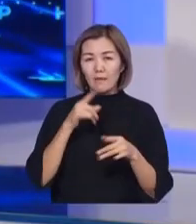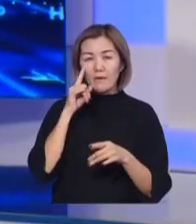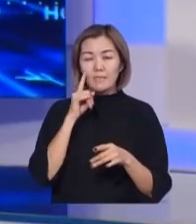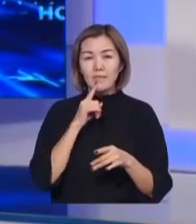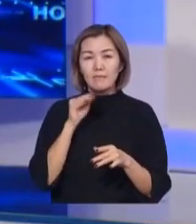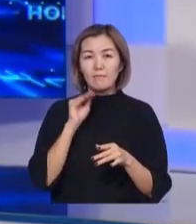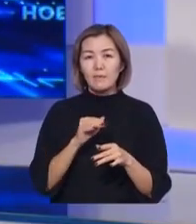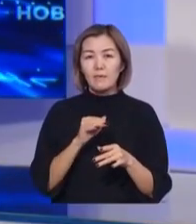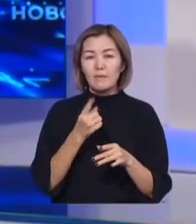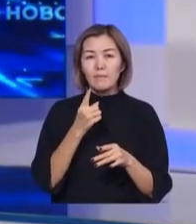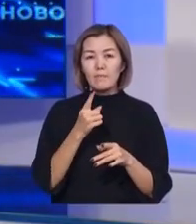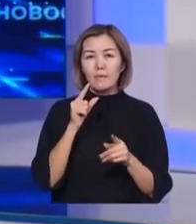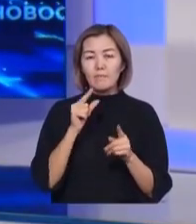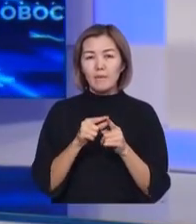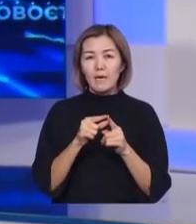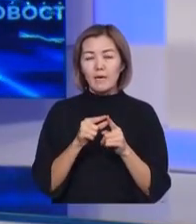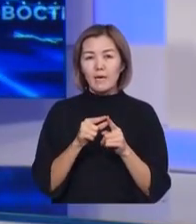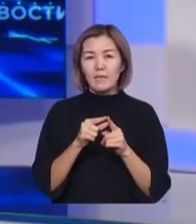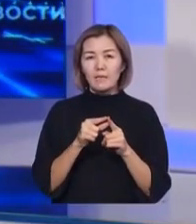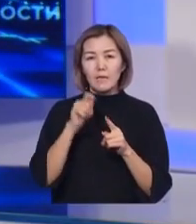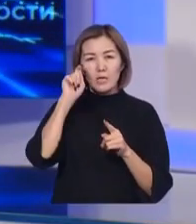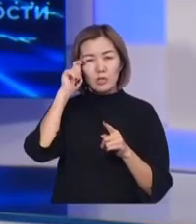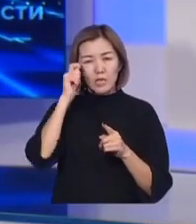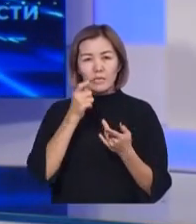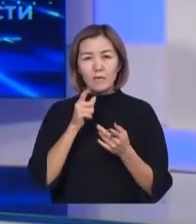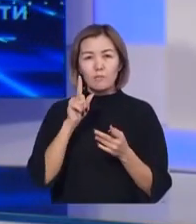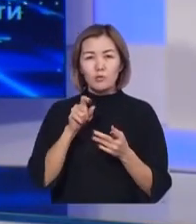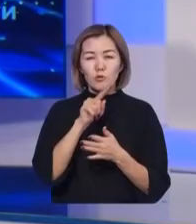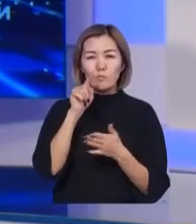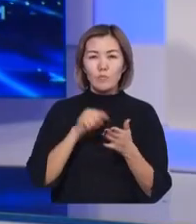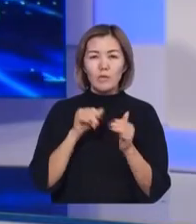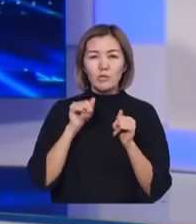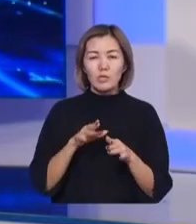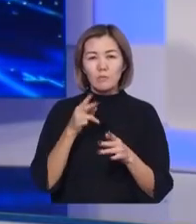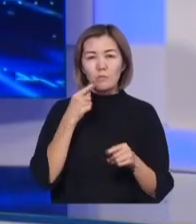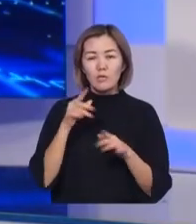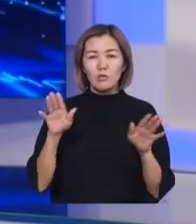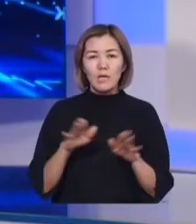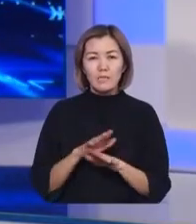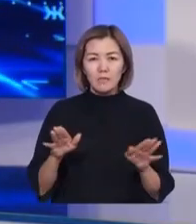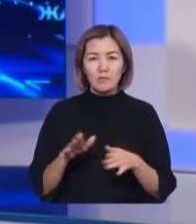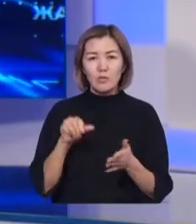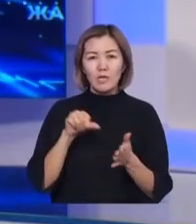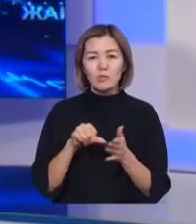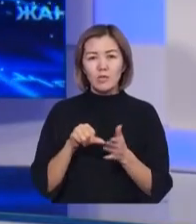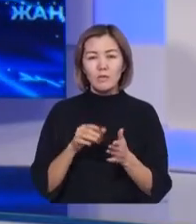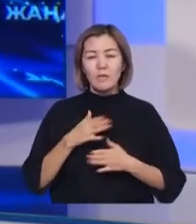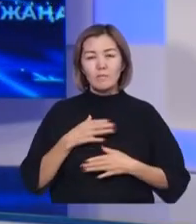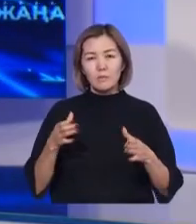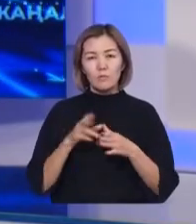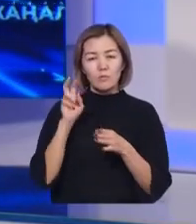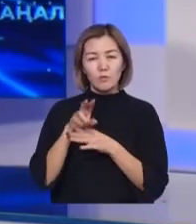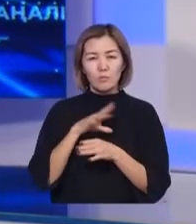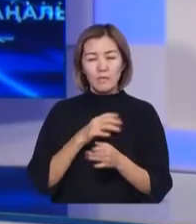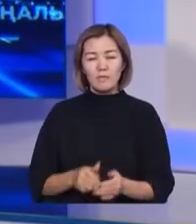дәріптеуге бағытталған. Қазақтың 1001 мақалын жаттап, 101 жұмбағын шешіп, дәстүрлі әндерді әуелете шырқаған қатысушылармен